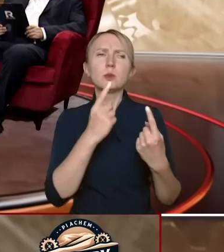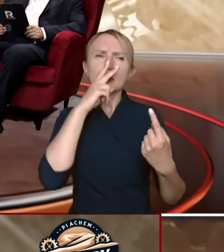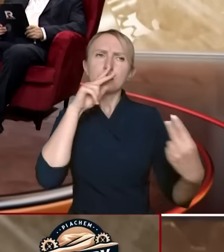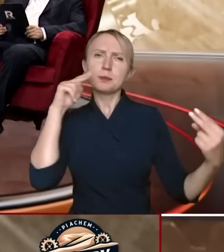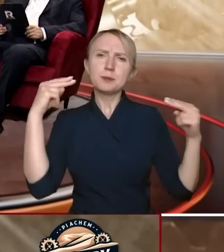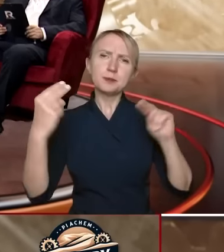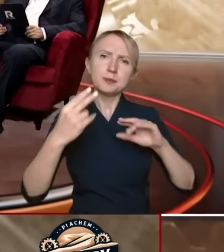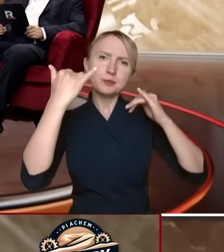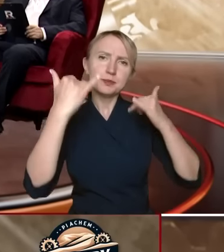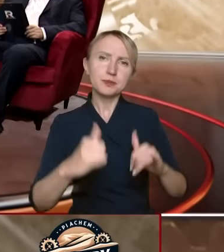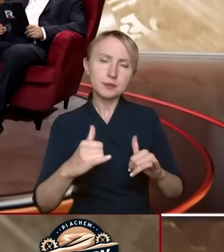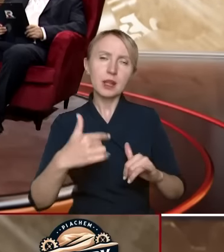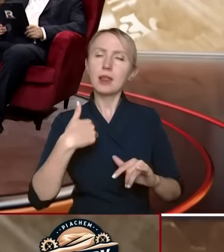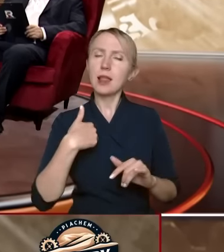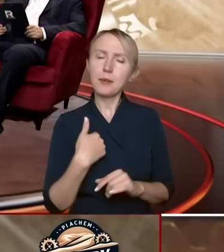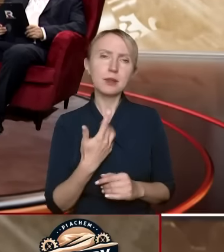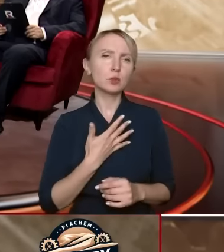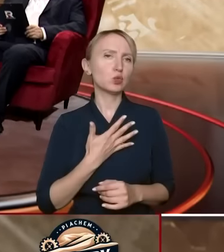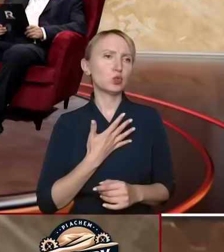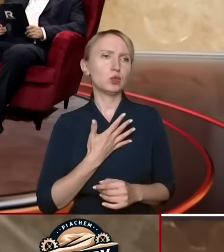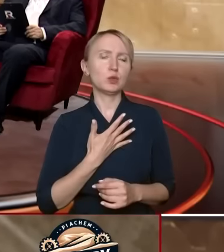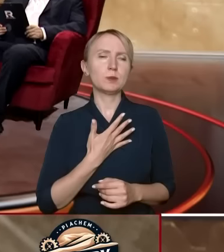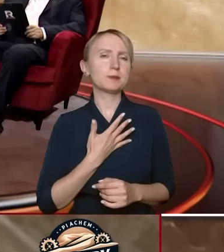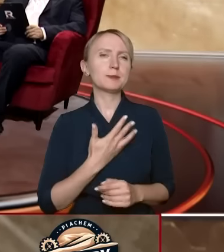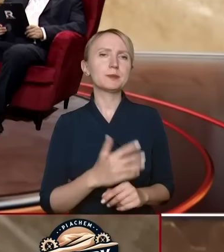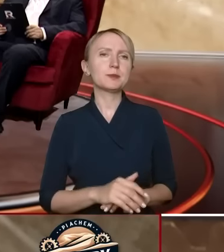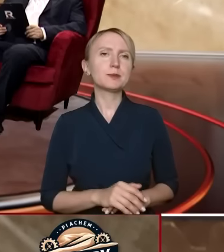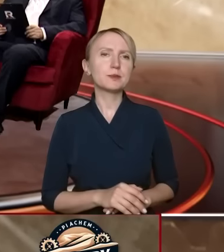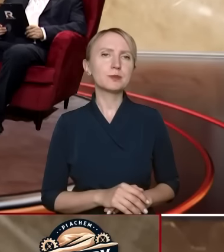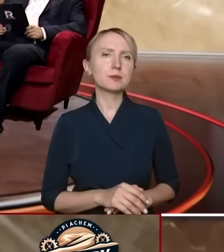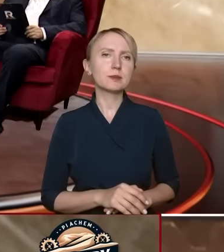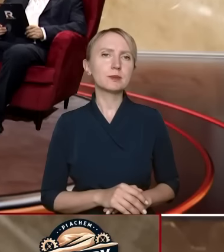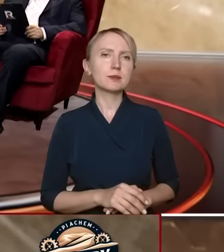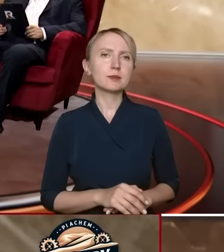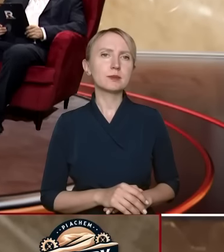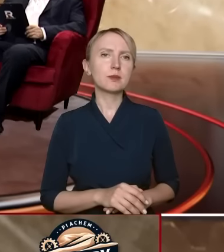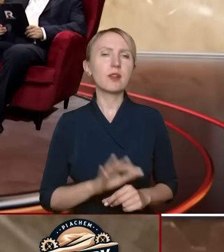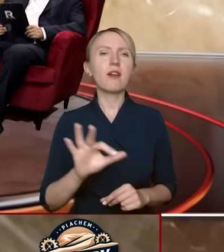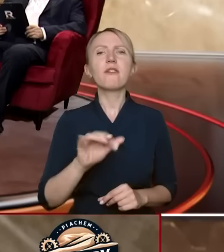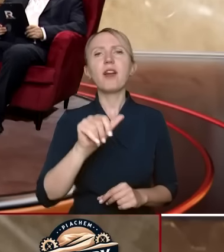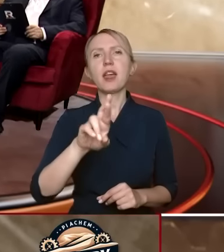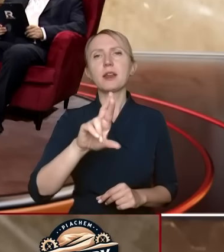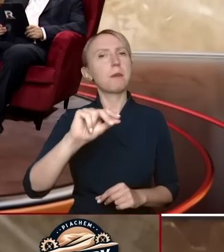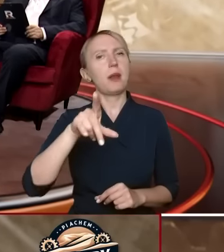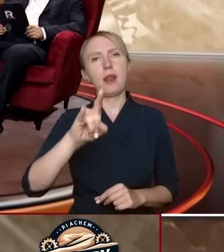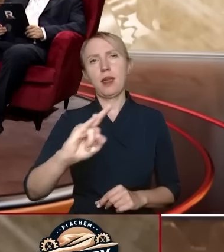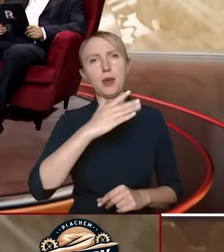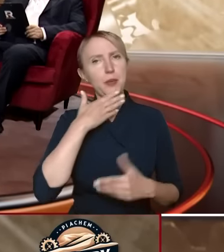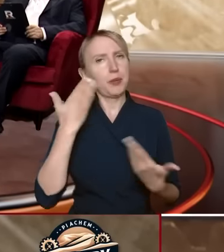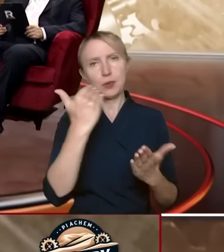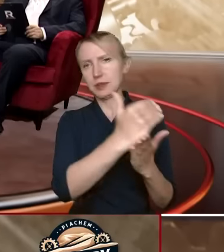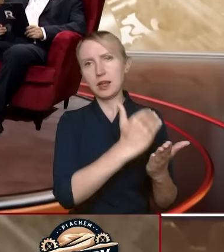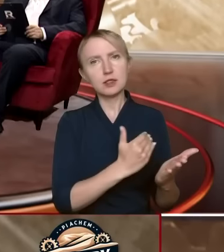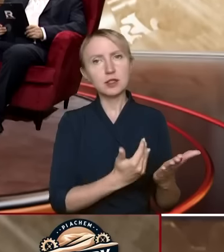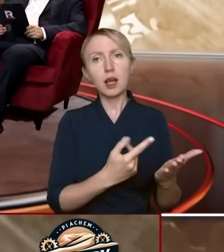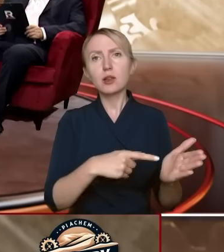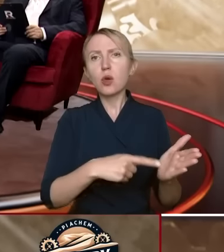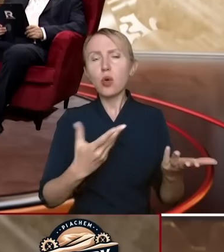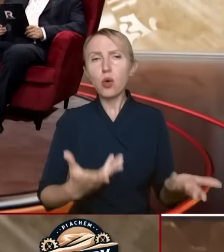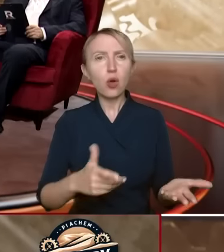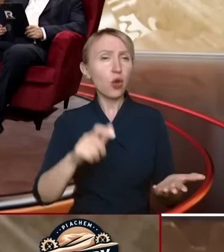bo dla mnie to jest po prostu zaprzeczenie jakiejś takiej grze fair play, bo rozumiem, że w tym zestawieniu no to